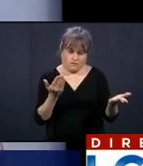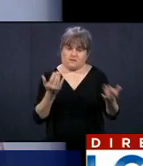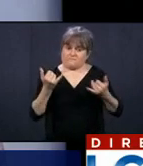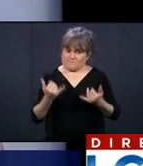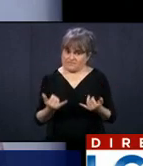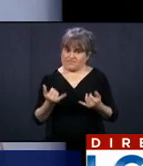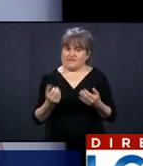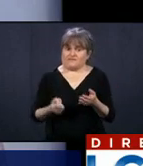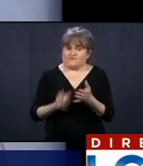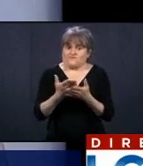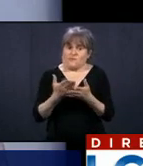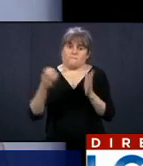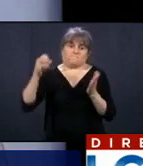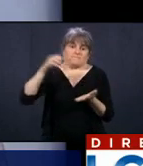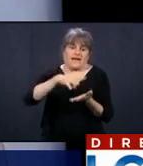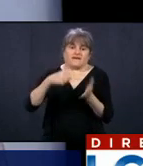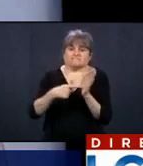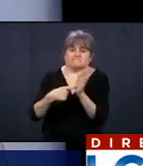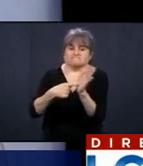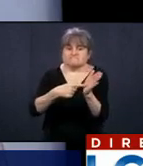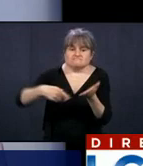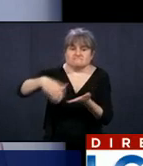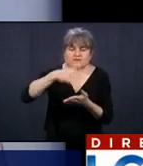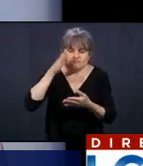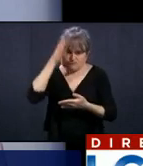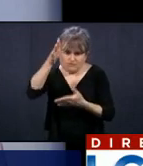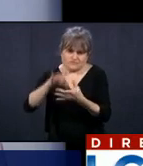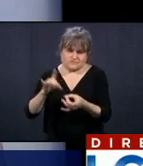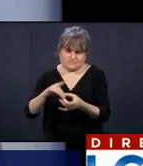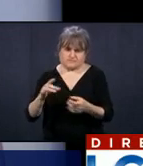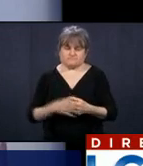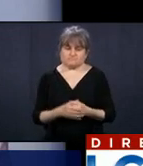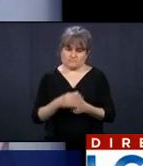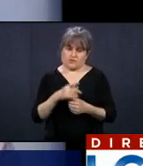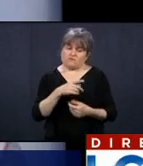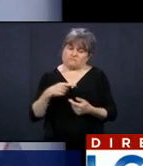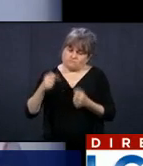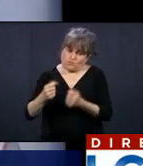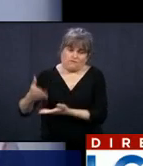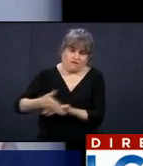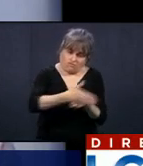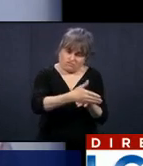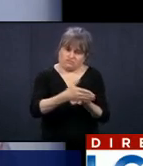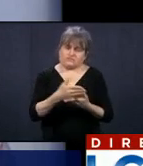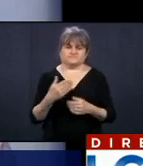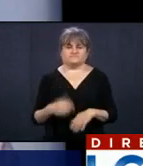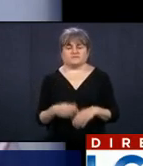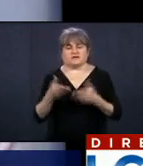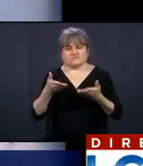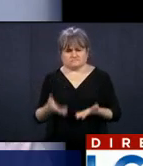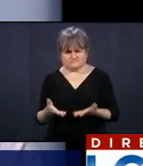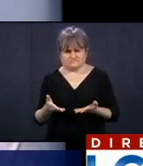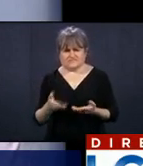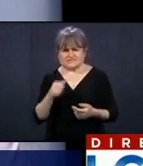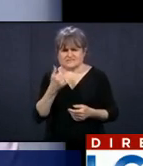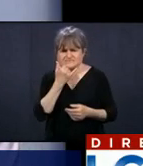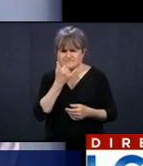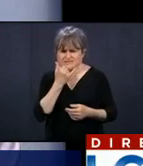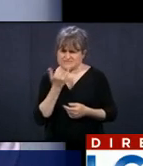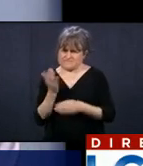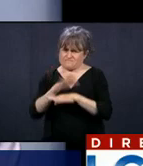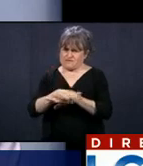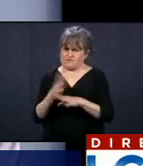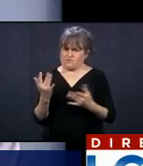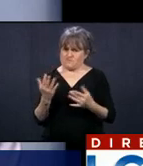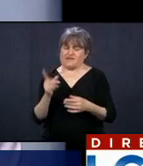Nous sommes là pour vous. Je vais enchaîner avec le bilan de la journée. Donc, on a 112 nouveaux décès aujourd'hui pour un